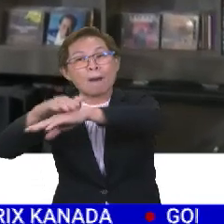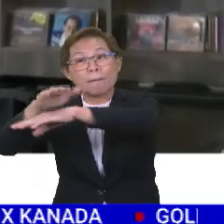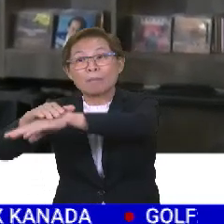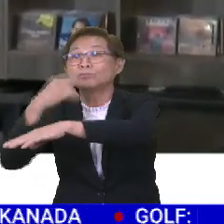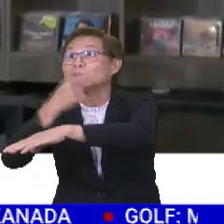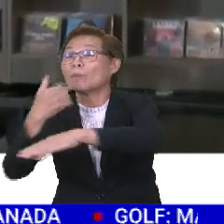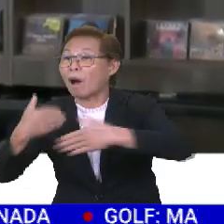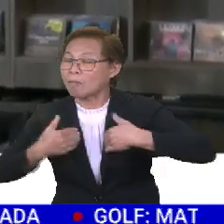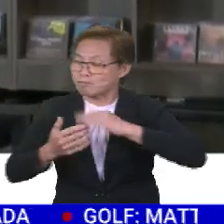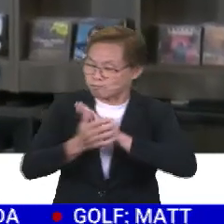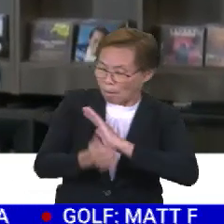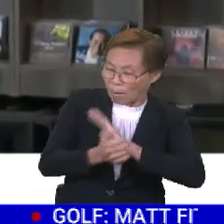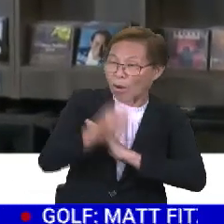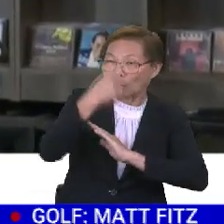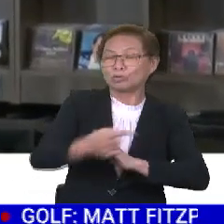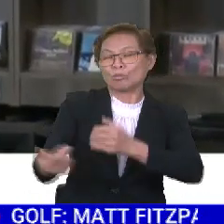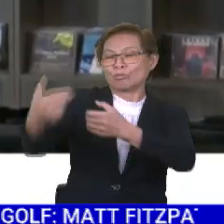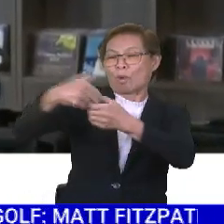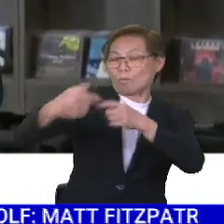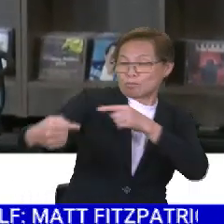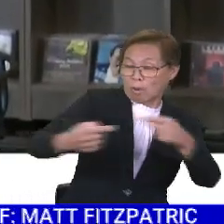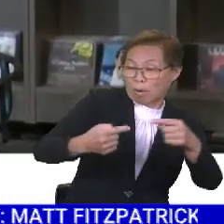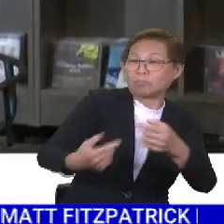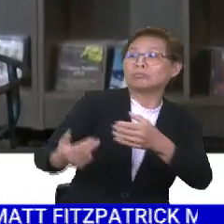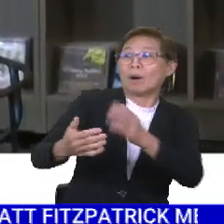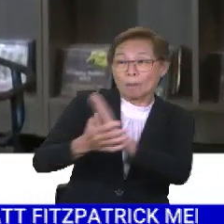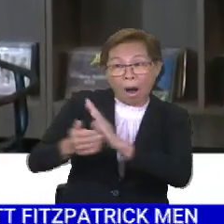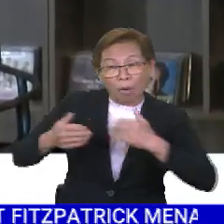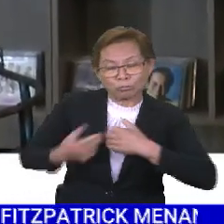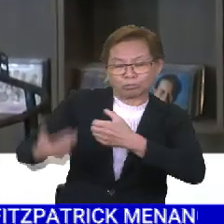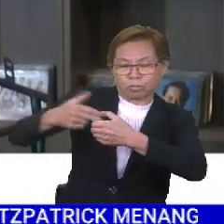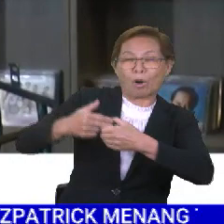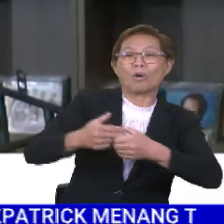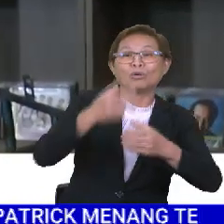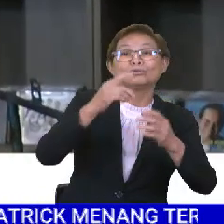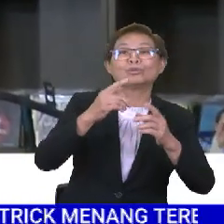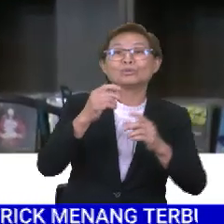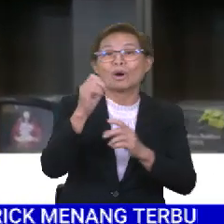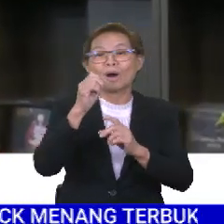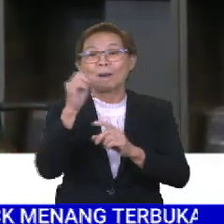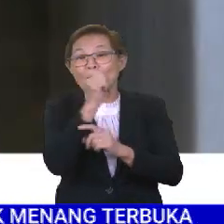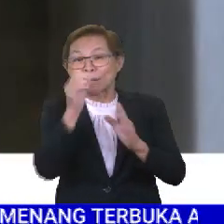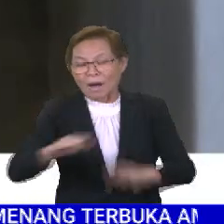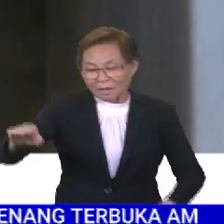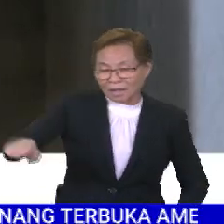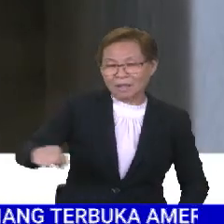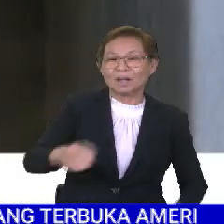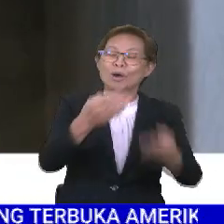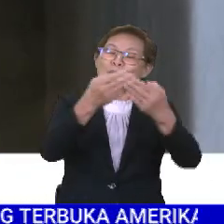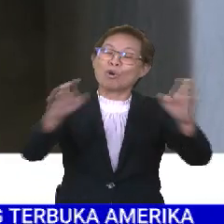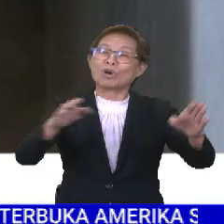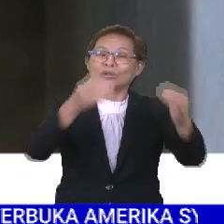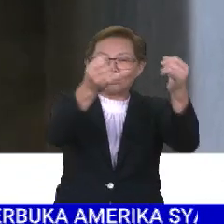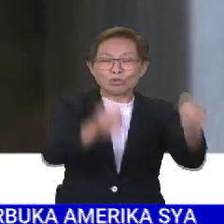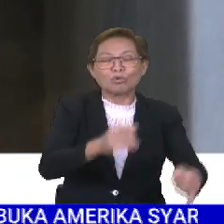yang mempunyai bakat untuk menyertai pertandingan ini. Untuk bintang kecil, penyertaan terbuka kepada individu